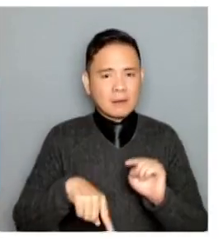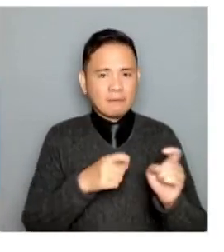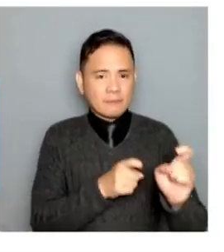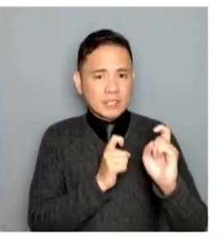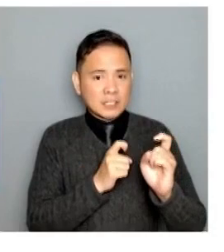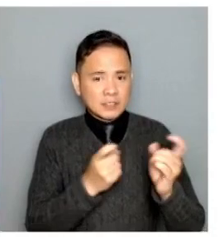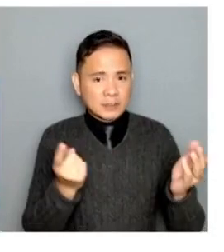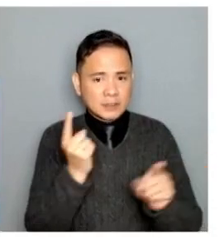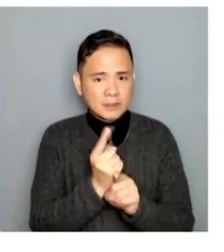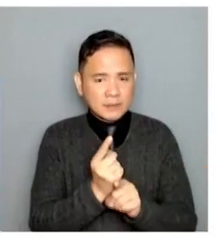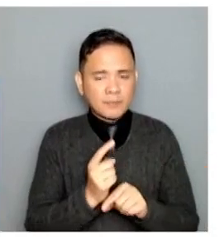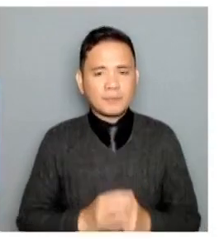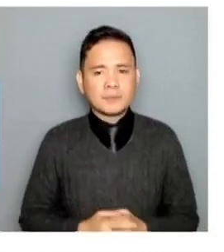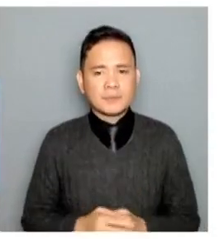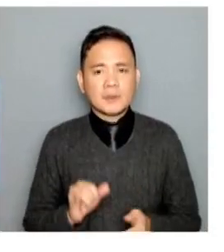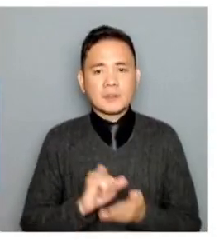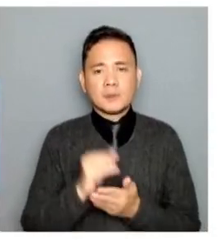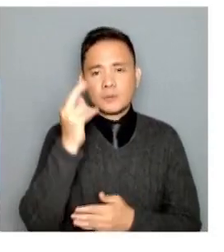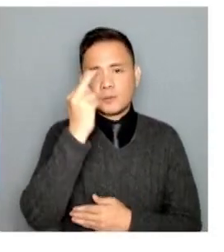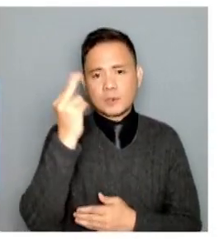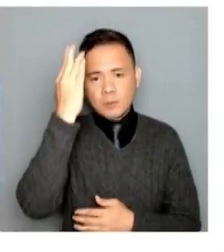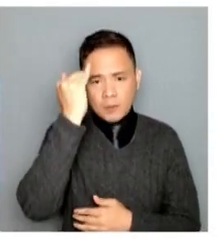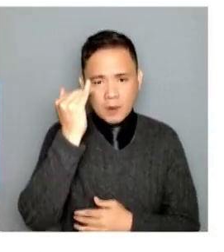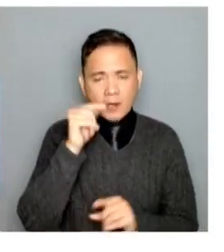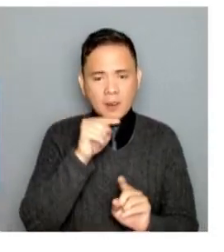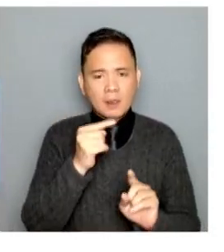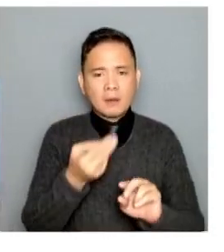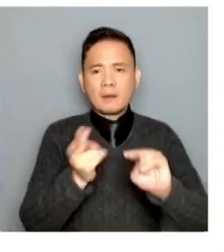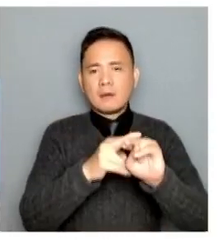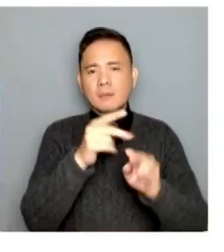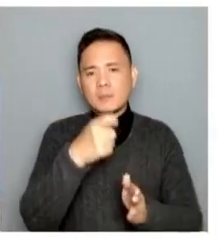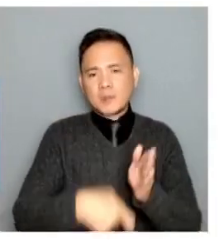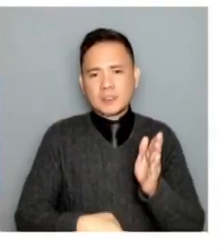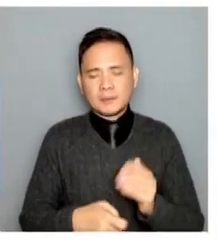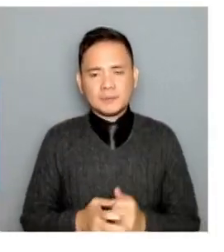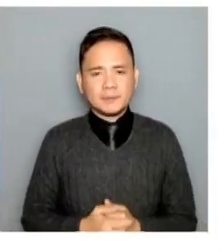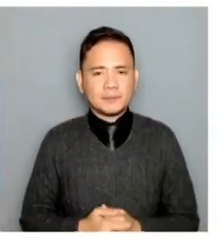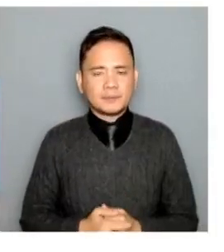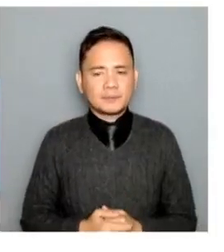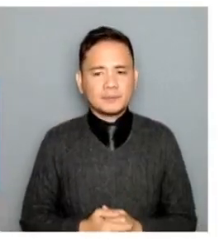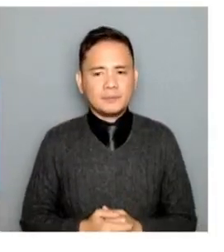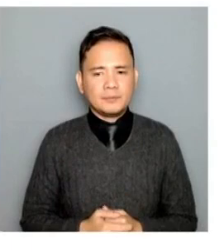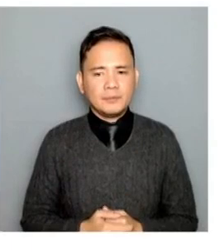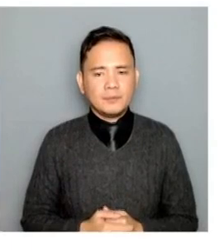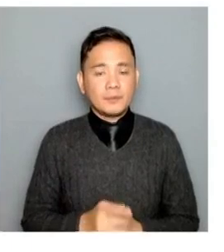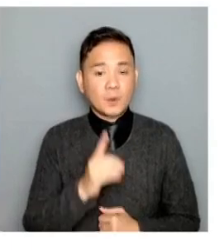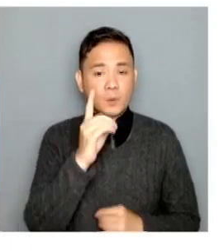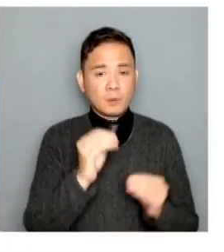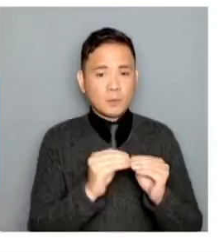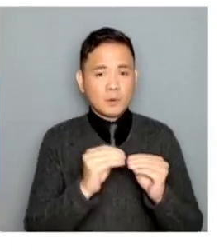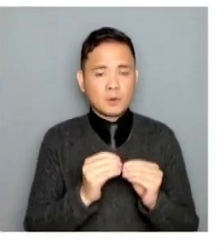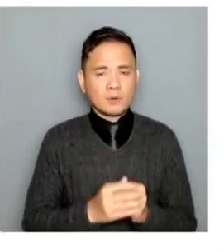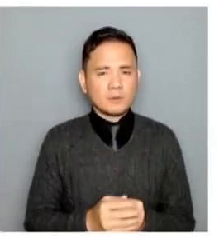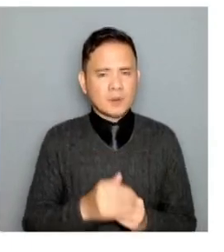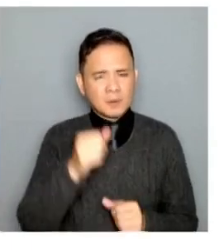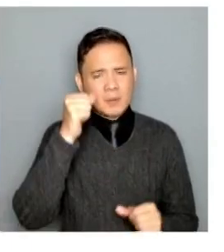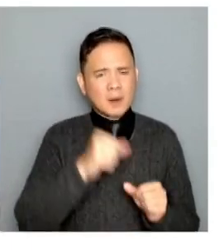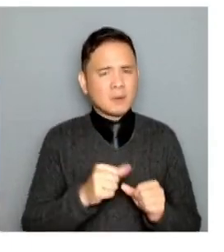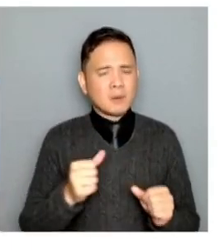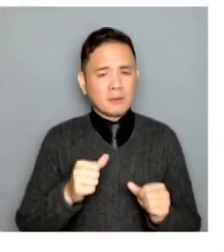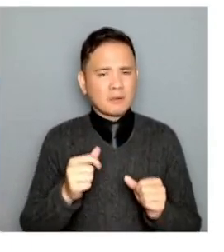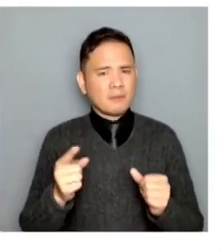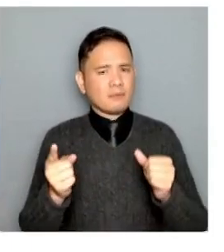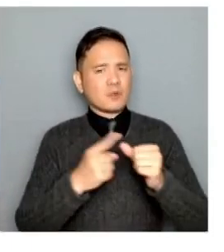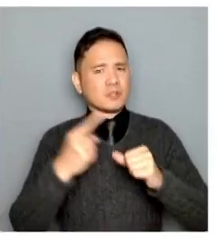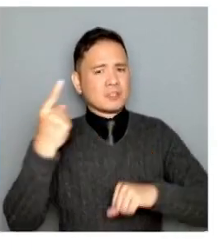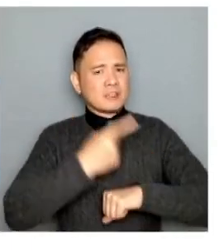So siguro that's the reason why po tumataas yung presyo. Mayor, yung isa pa po, nung mga unang araw pa lang nang mangyari itong